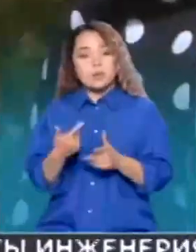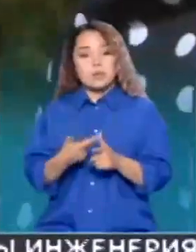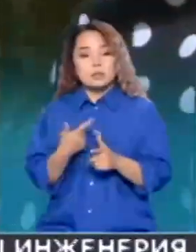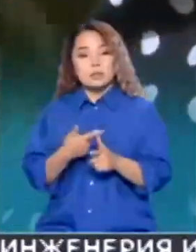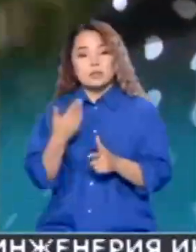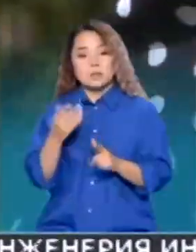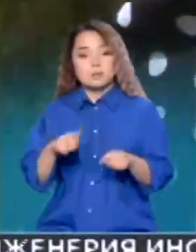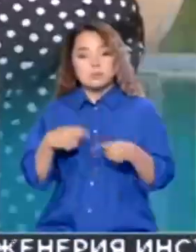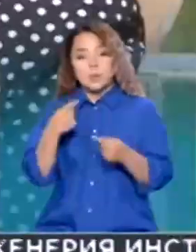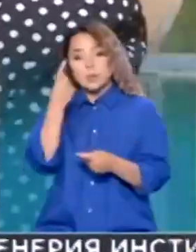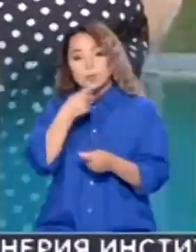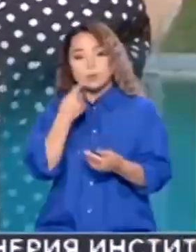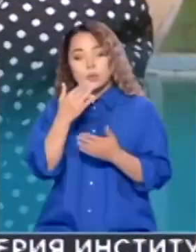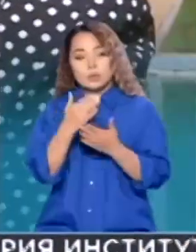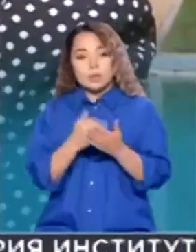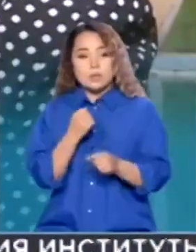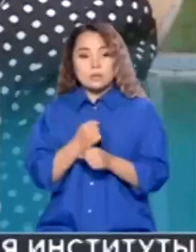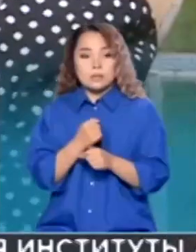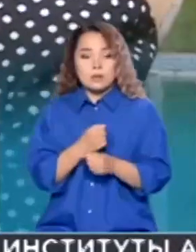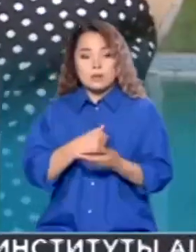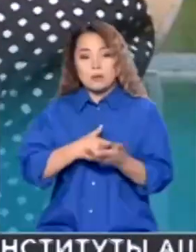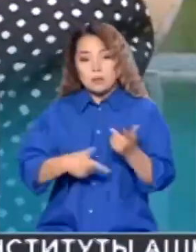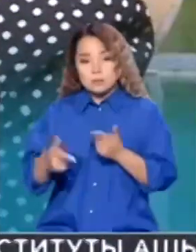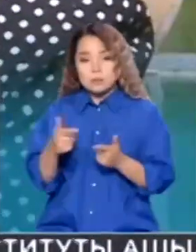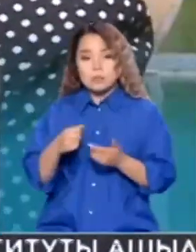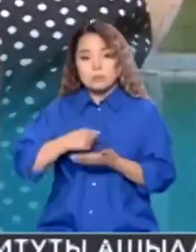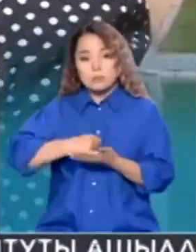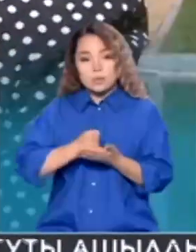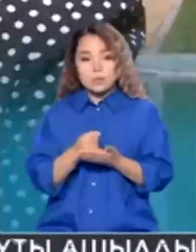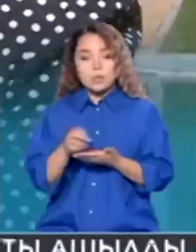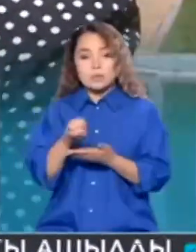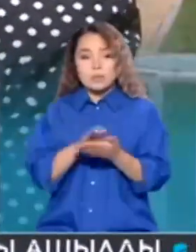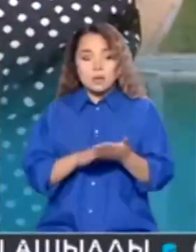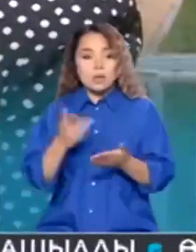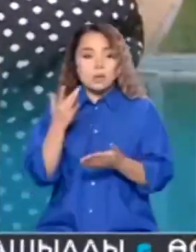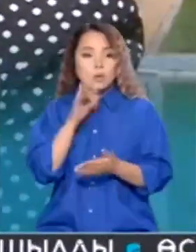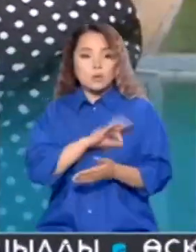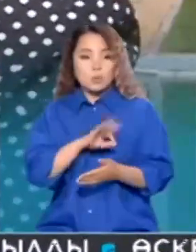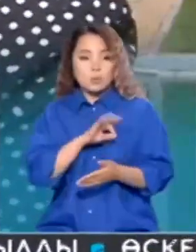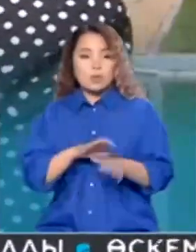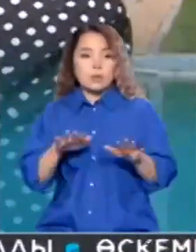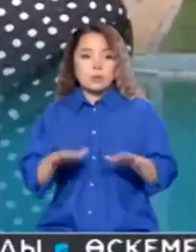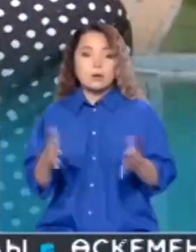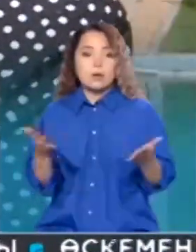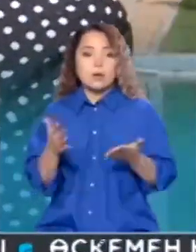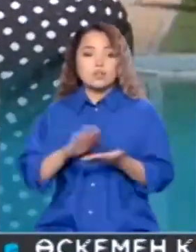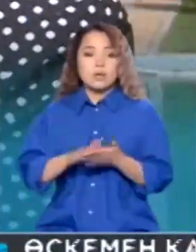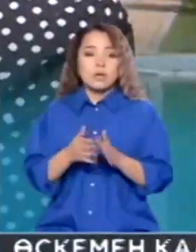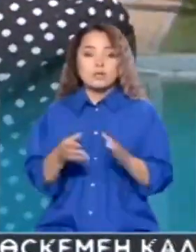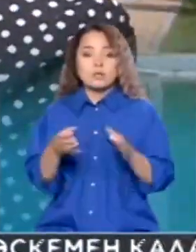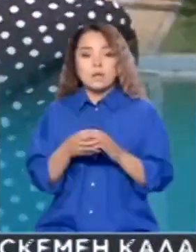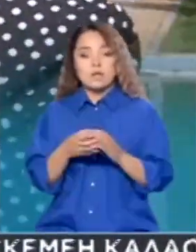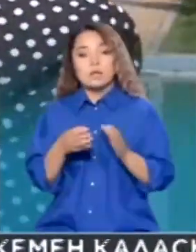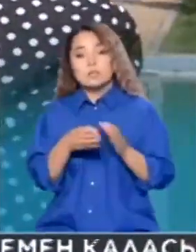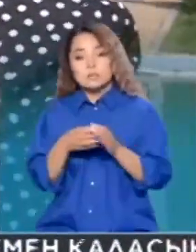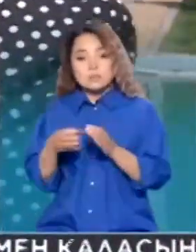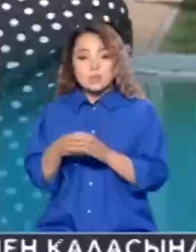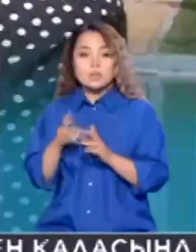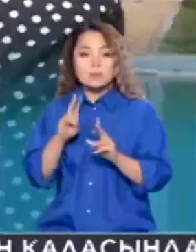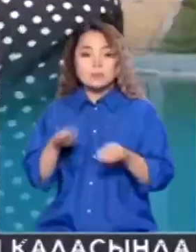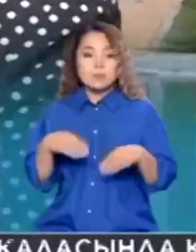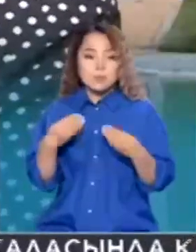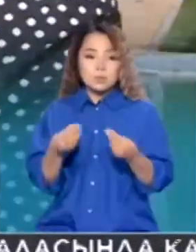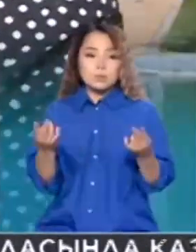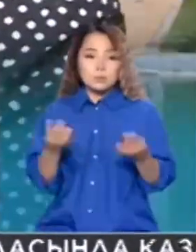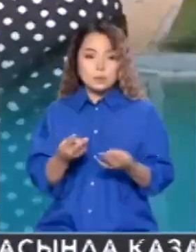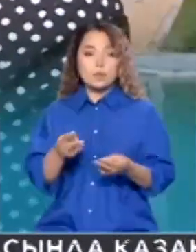өткендей тұлғалар тізімін әзірлеп бекіту, ары қарай қолданыстағы критерийлер қандай жағдайда берілу керек, кімдерге берілу керек деген